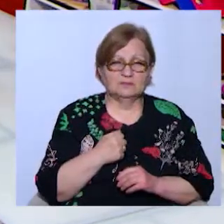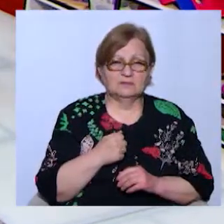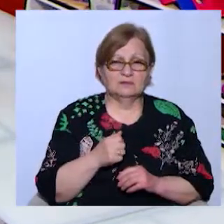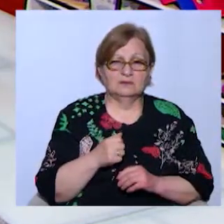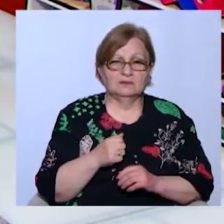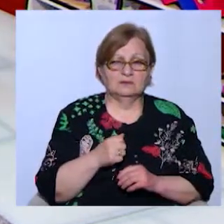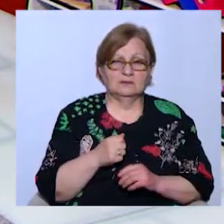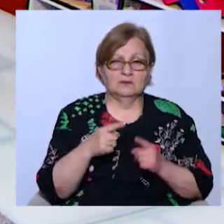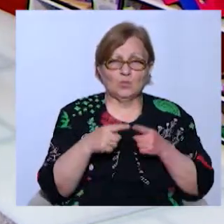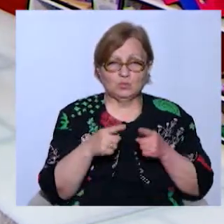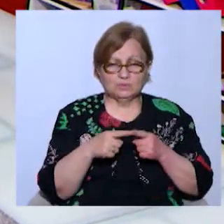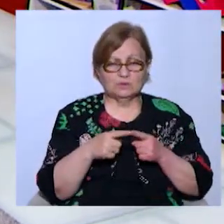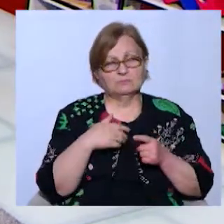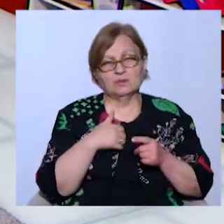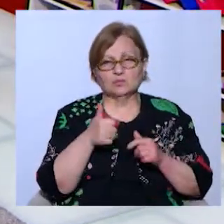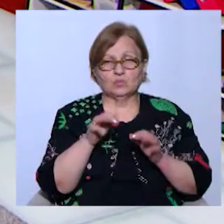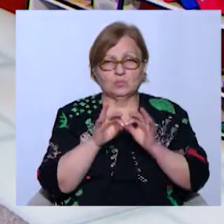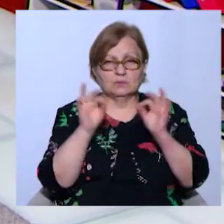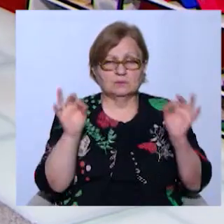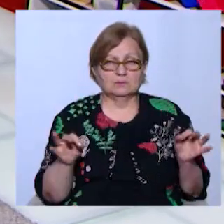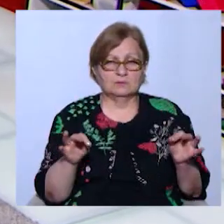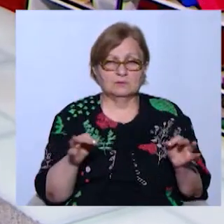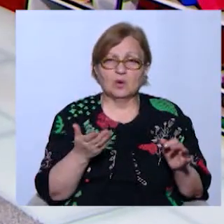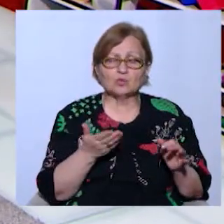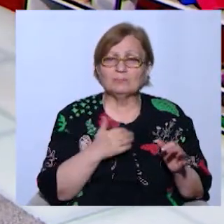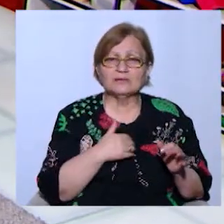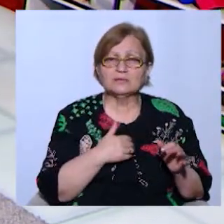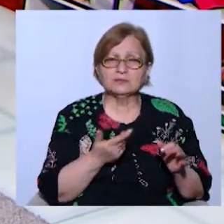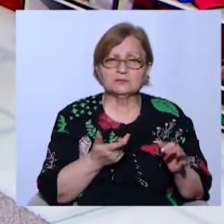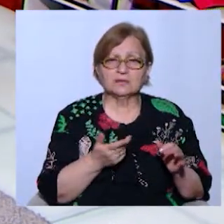კუთხე და მინდა გავზომო. რომელი კუთხის გაზომვა გინდა?